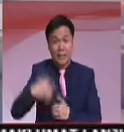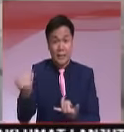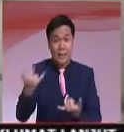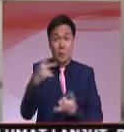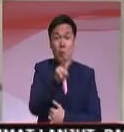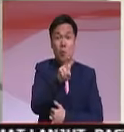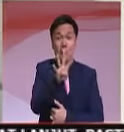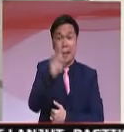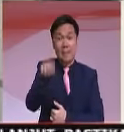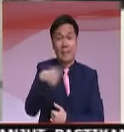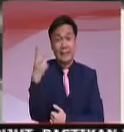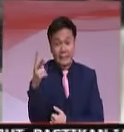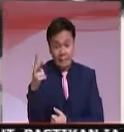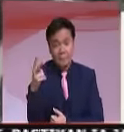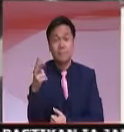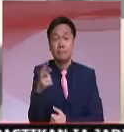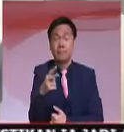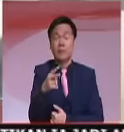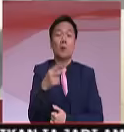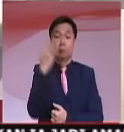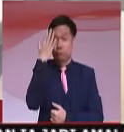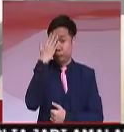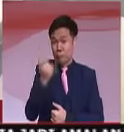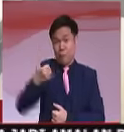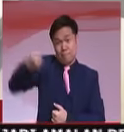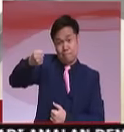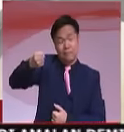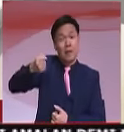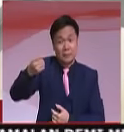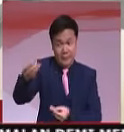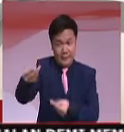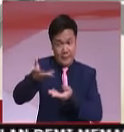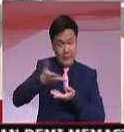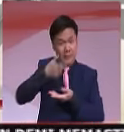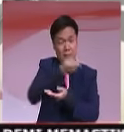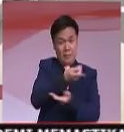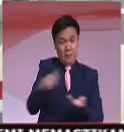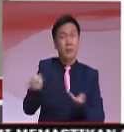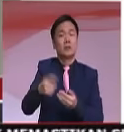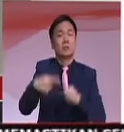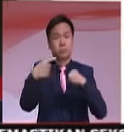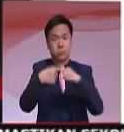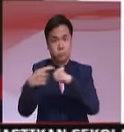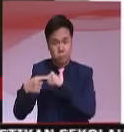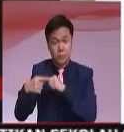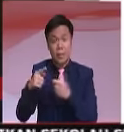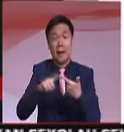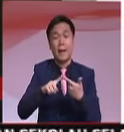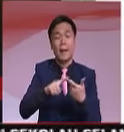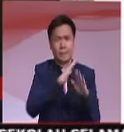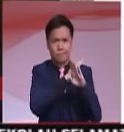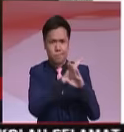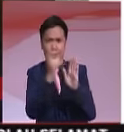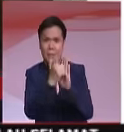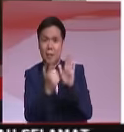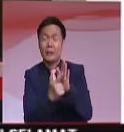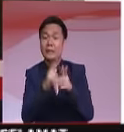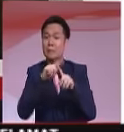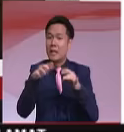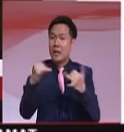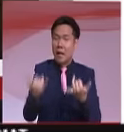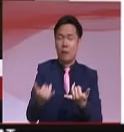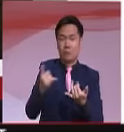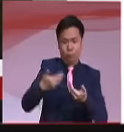pada 24 Des ini selepas dimaklumkan beberapa anggota dalam pasukan pendakwaan dan pembelaan di konten